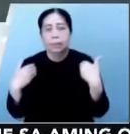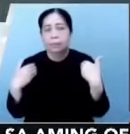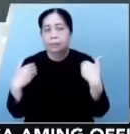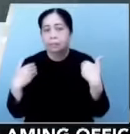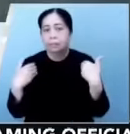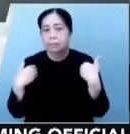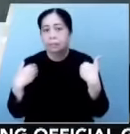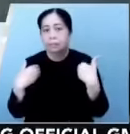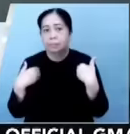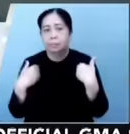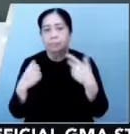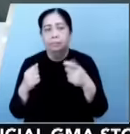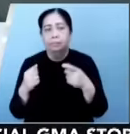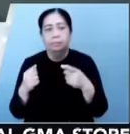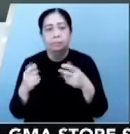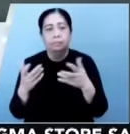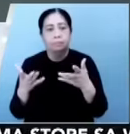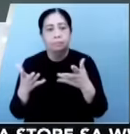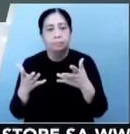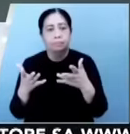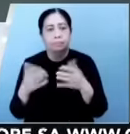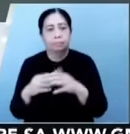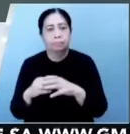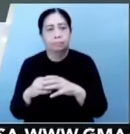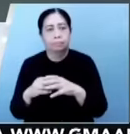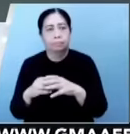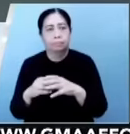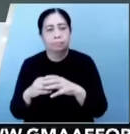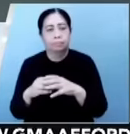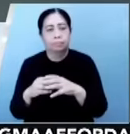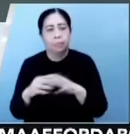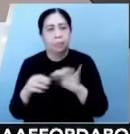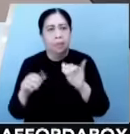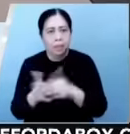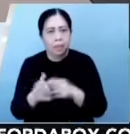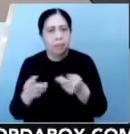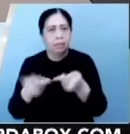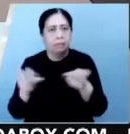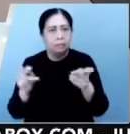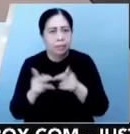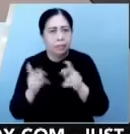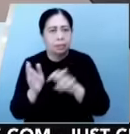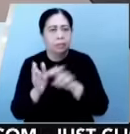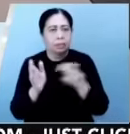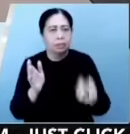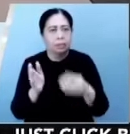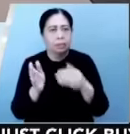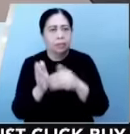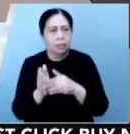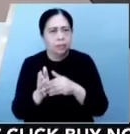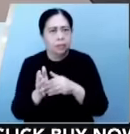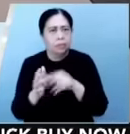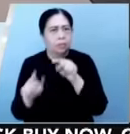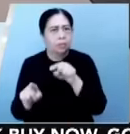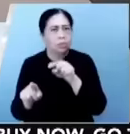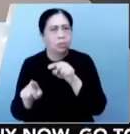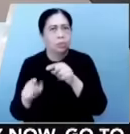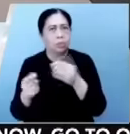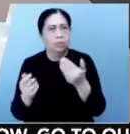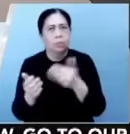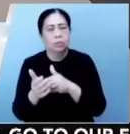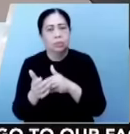binabaan na isang place ulit, sumakay ulit ng So doon